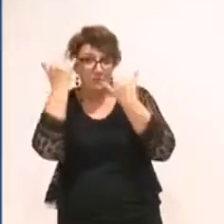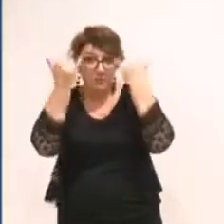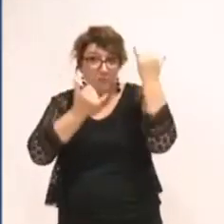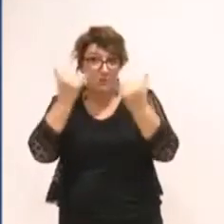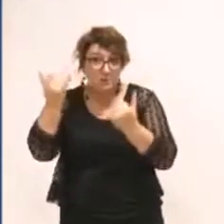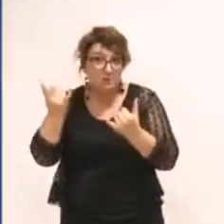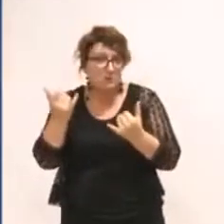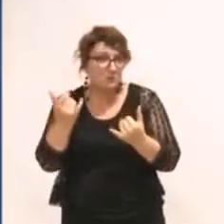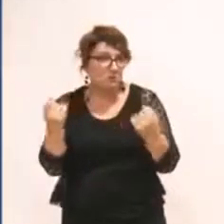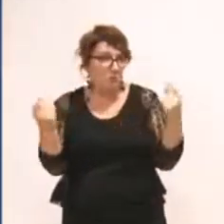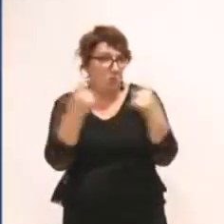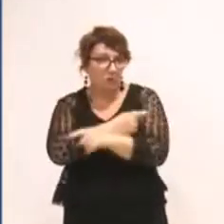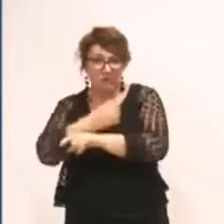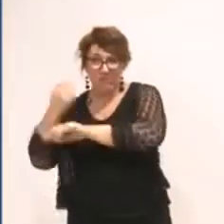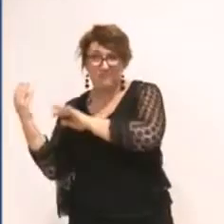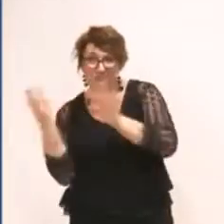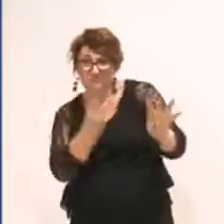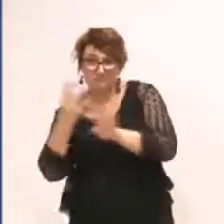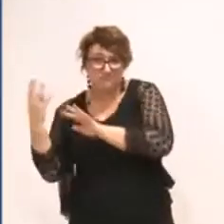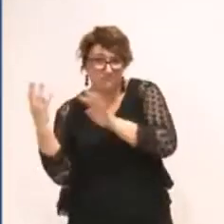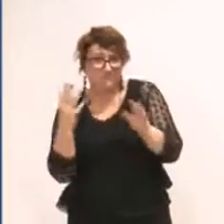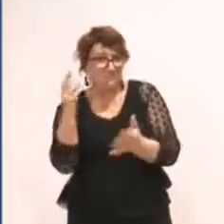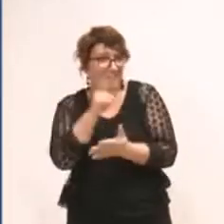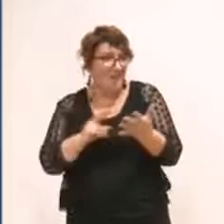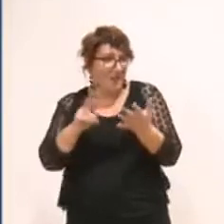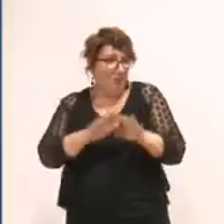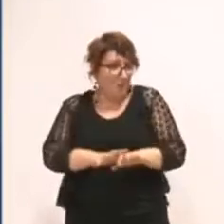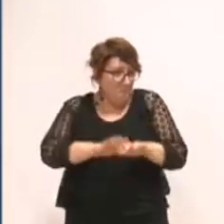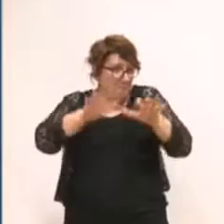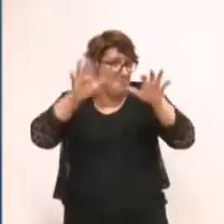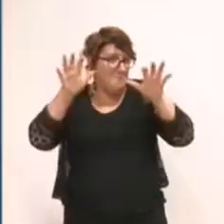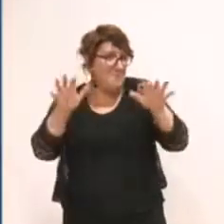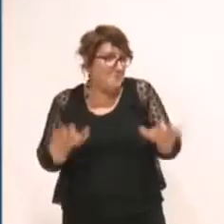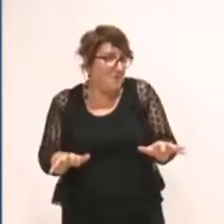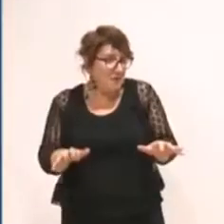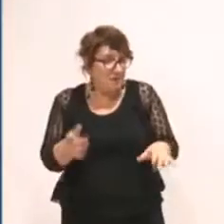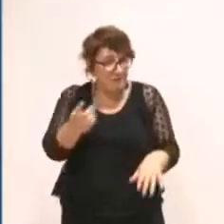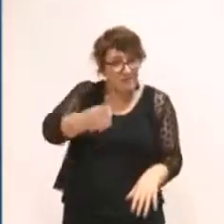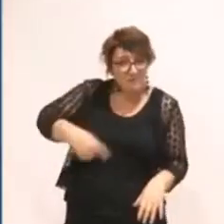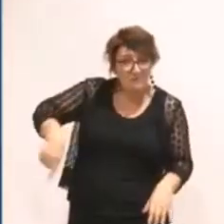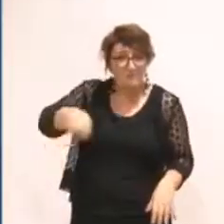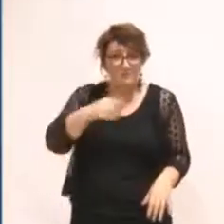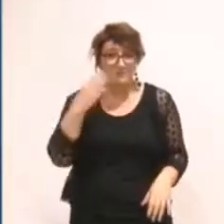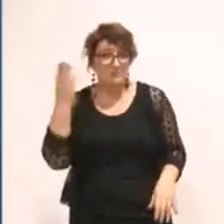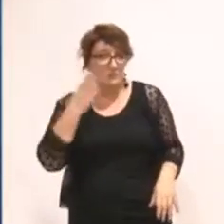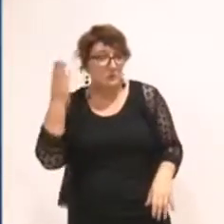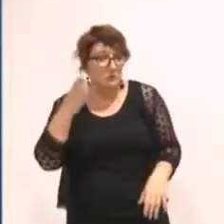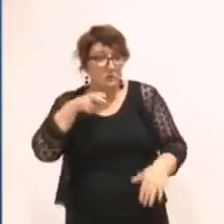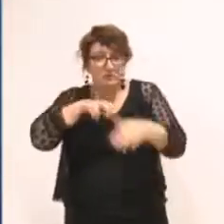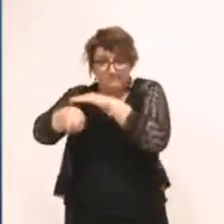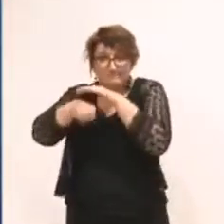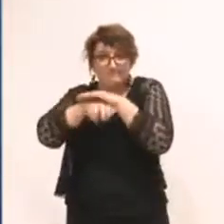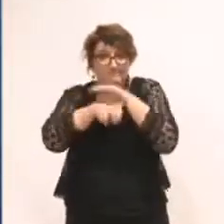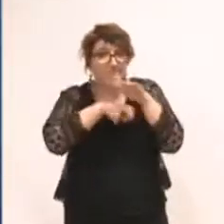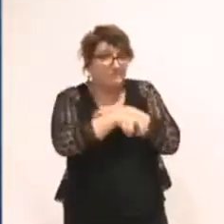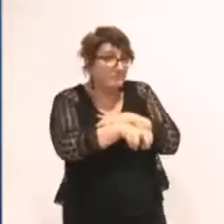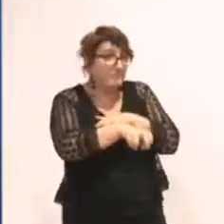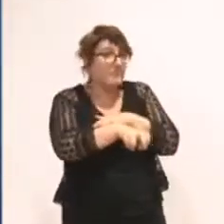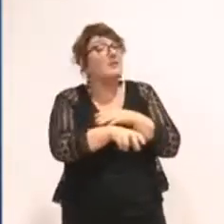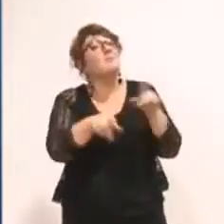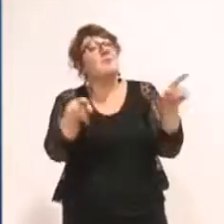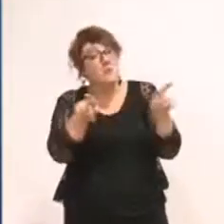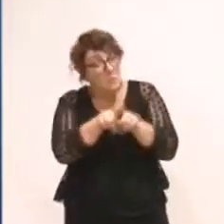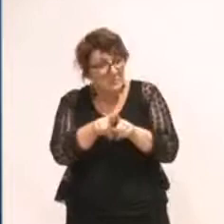le potentiel formidable de lecteurs qui vont être là et qui vont avoir besoin d'aller dans un certain nombre d'endroits, mais aussi dans